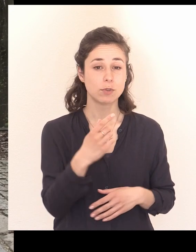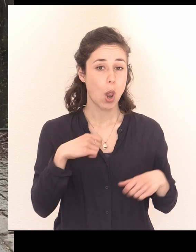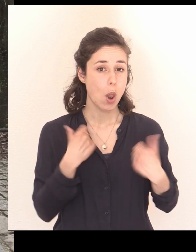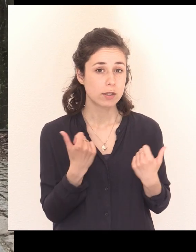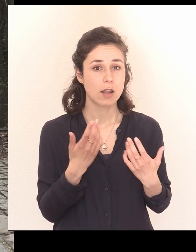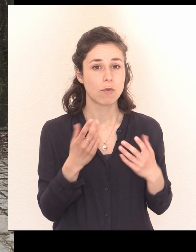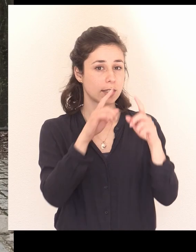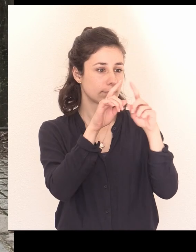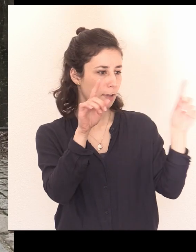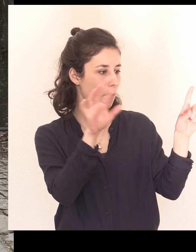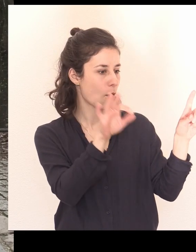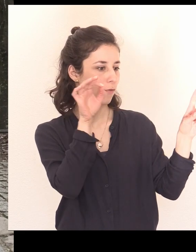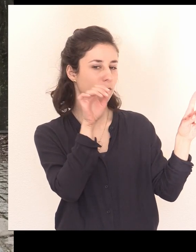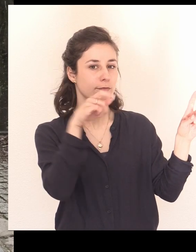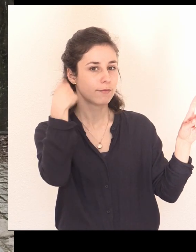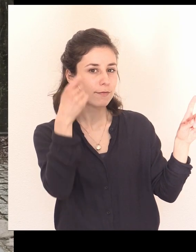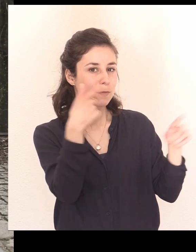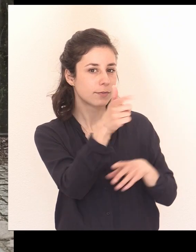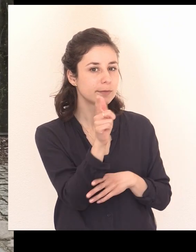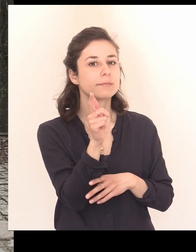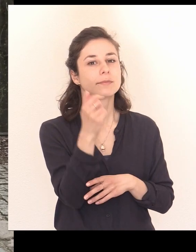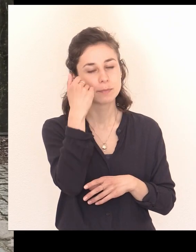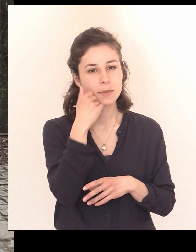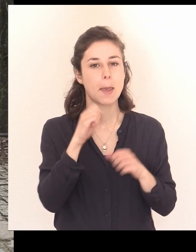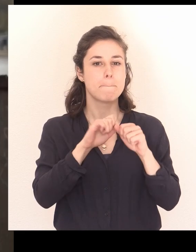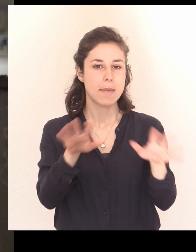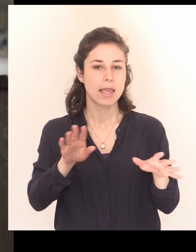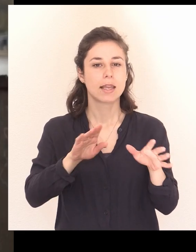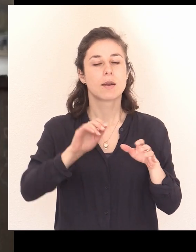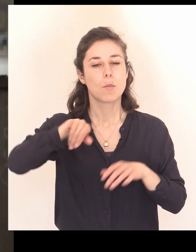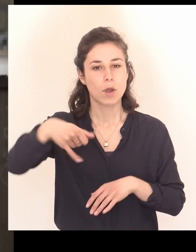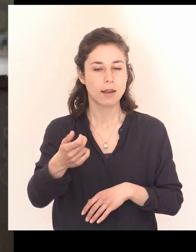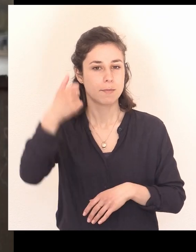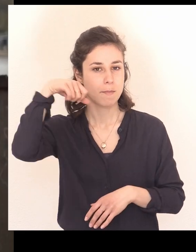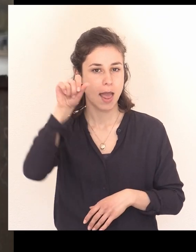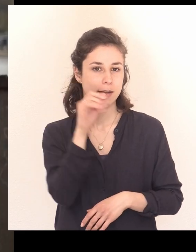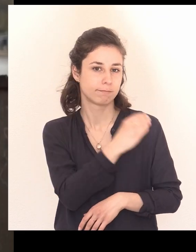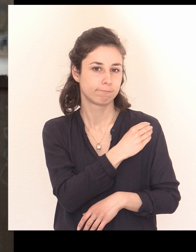zu einem Thema zu drehen, melde dich beim Medienprojekt Berlin. Dort